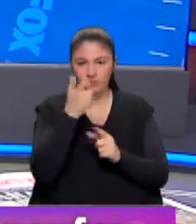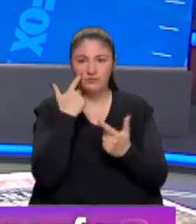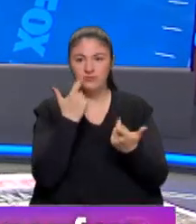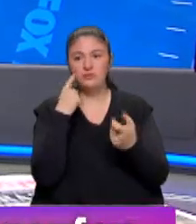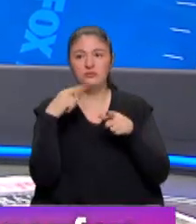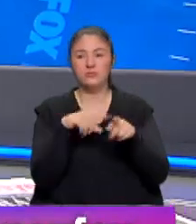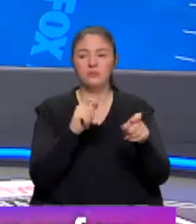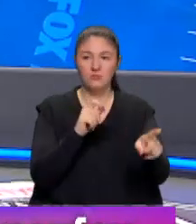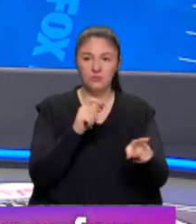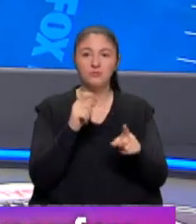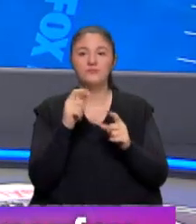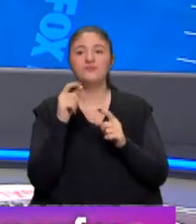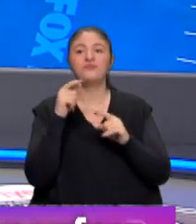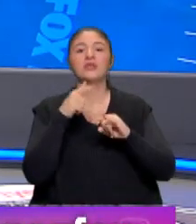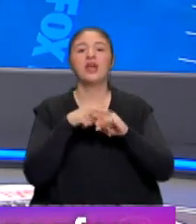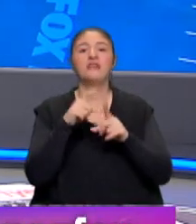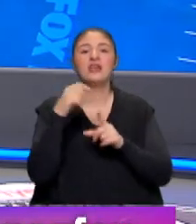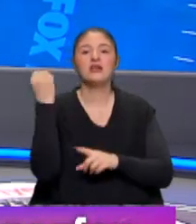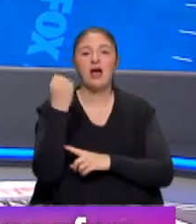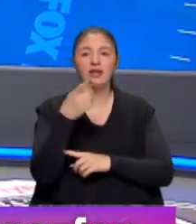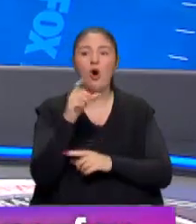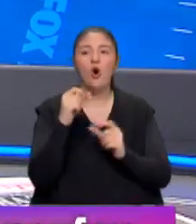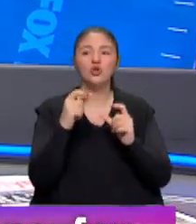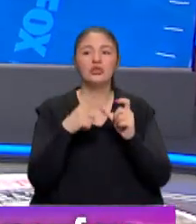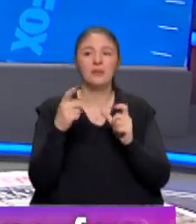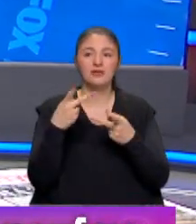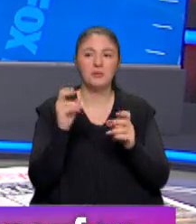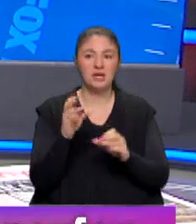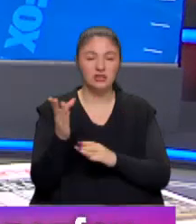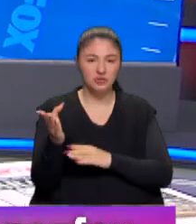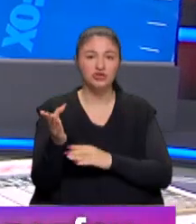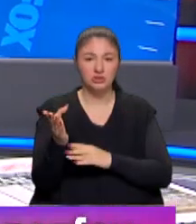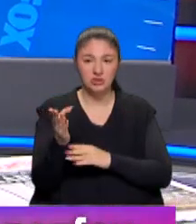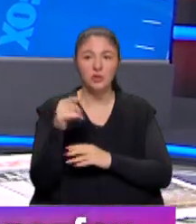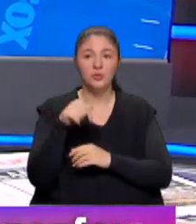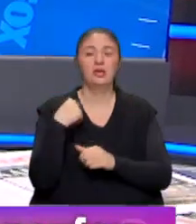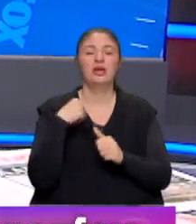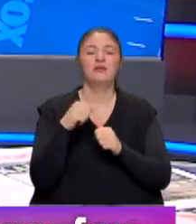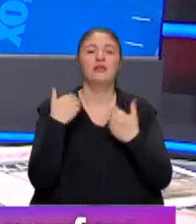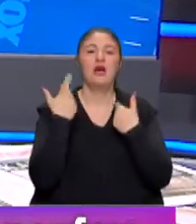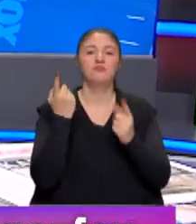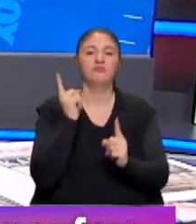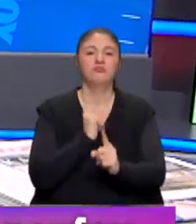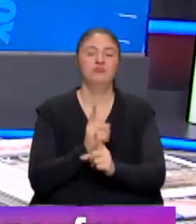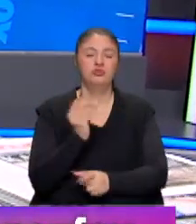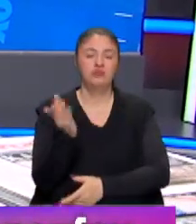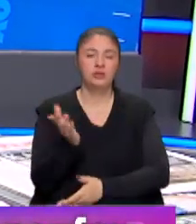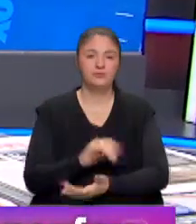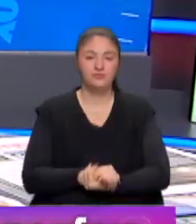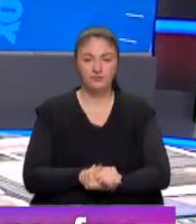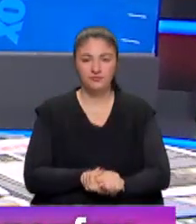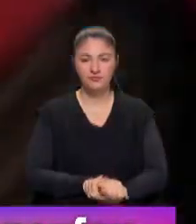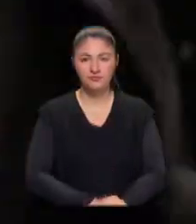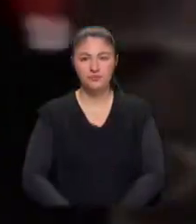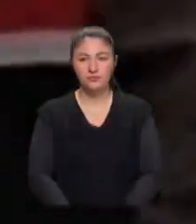dikkatle takip ediyor. Hrant Dink'in katili o gün sabah serbest bırakılmıştı. Bugün yeniden hakim karşısında.